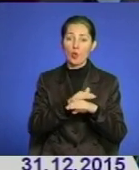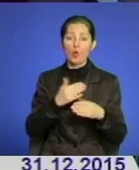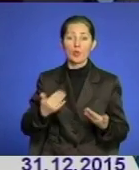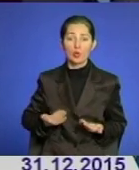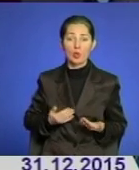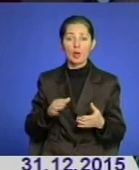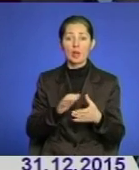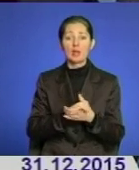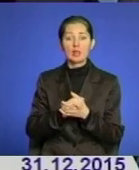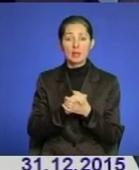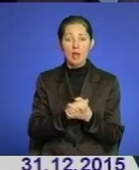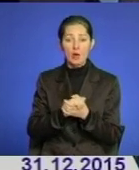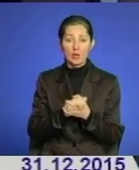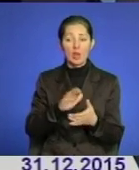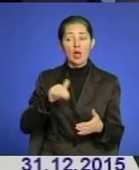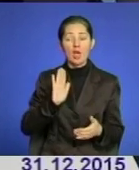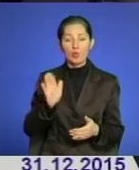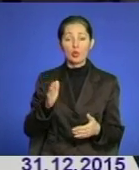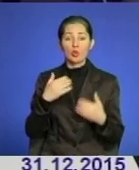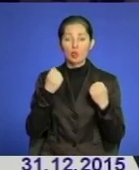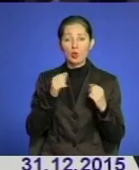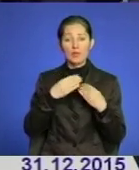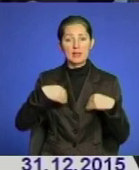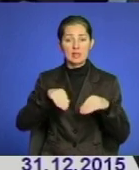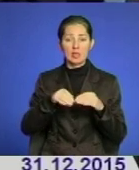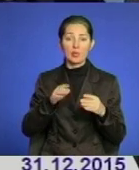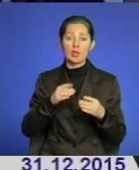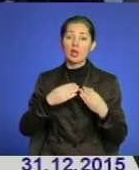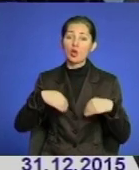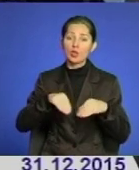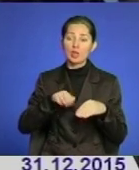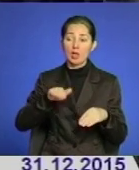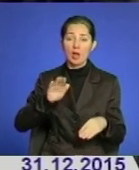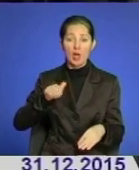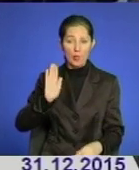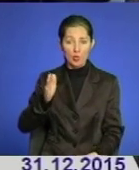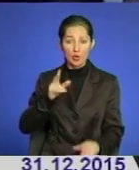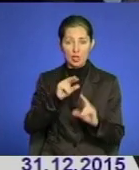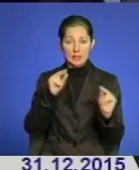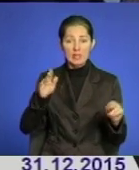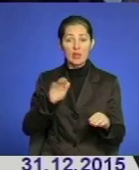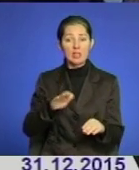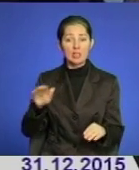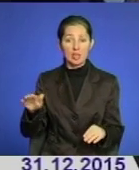злагоди. Нехай будуть здорові сім'ї, родини, нехай будуть щасливі діти. І